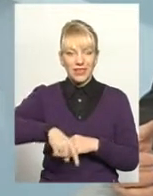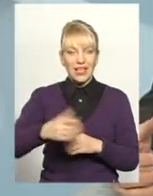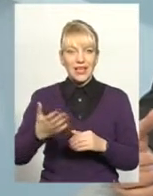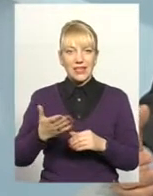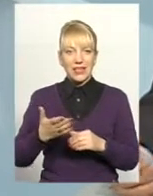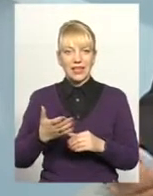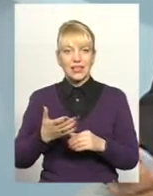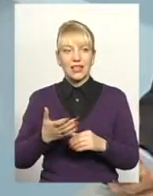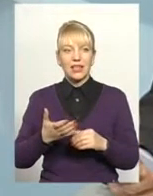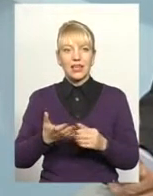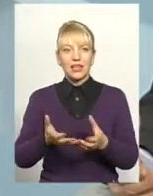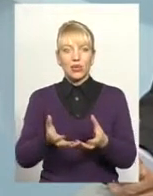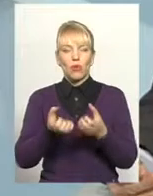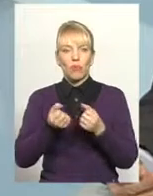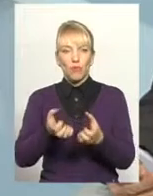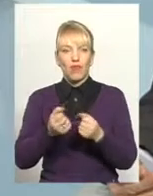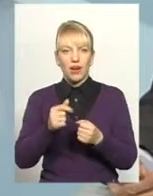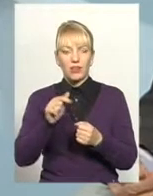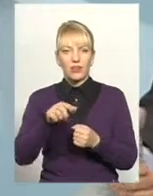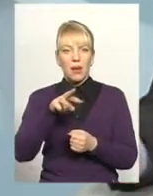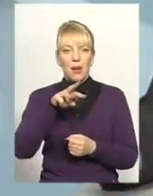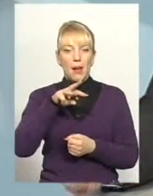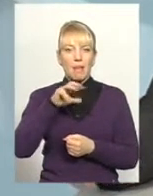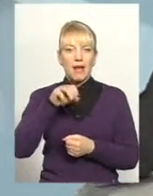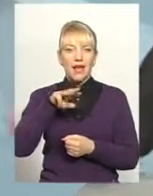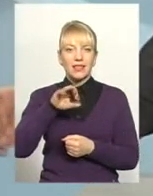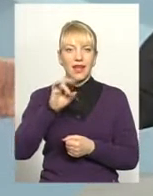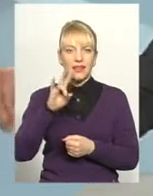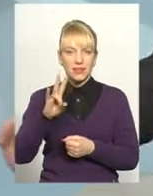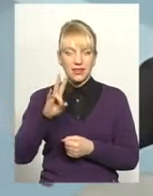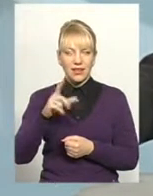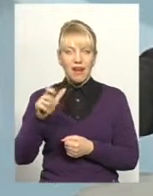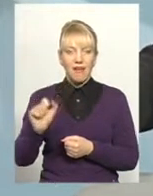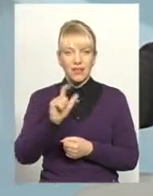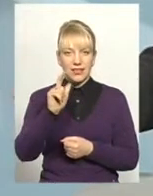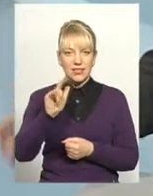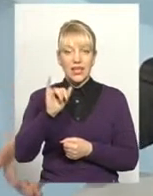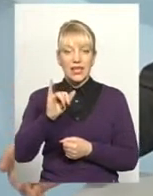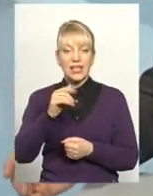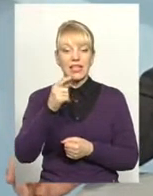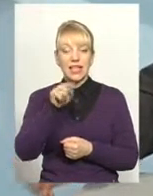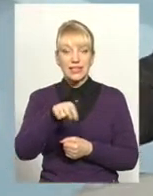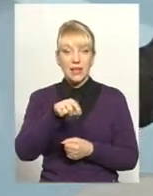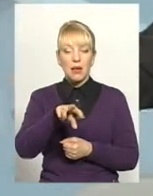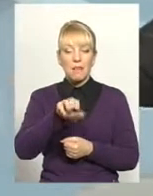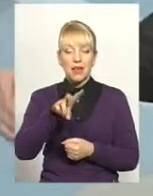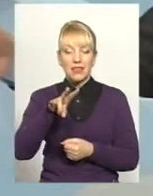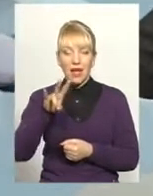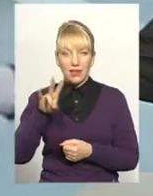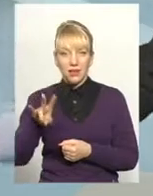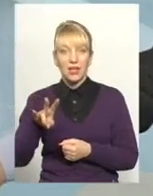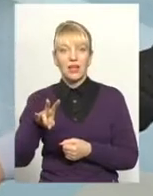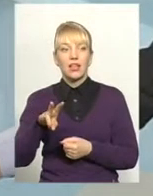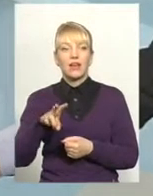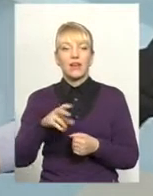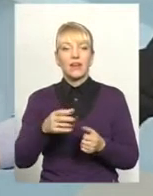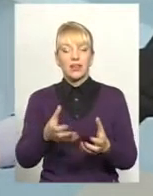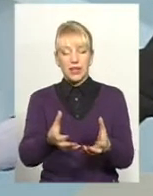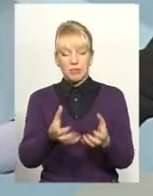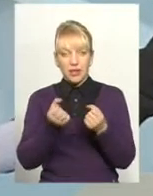з того полігону метан. І на тому метані працює електростанція і виробляє тепло, і то тепло подається